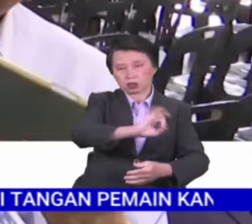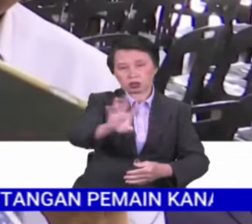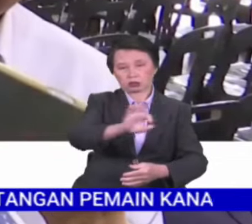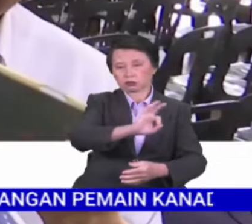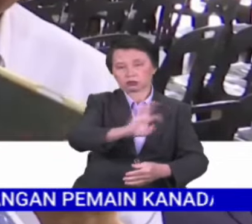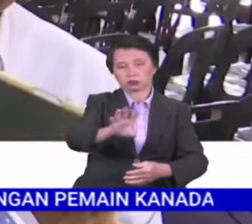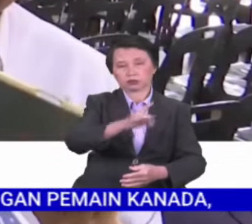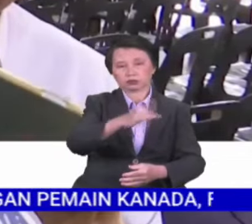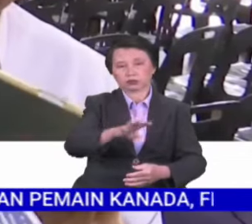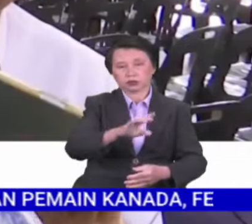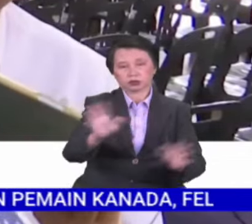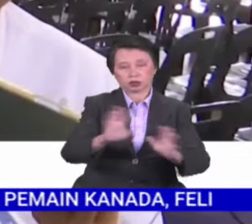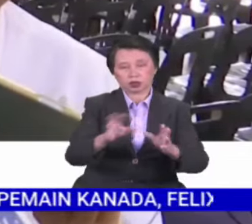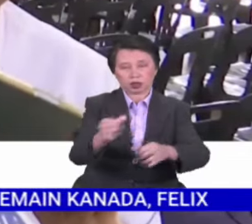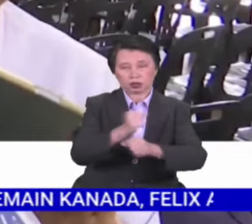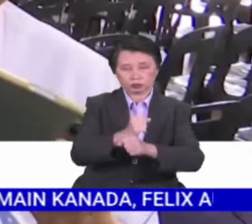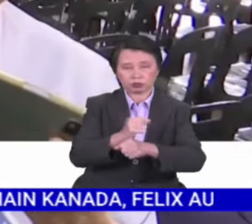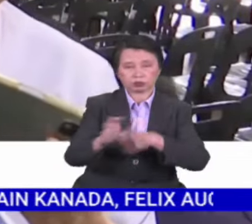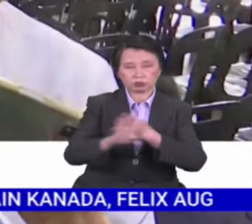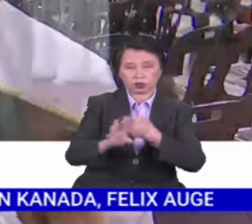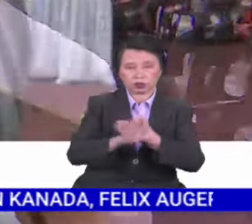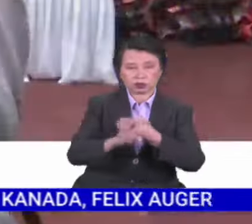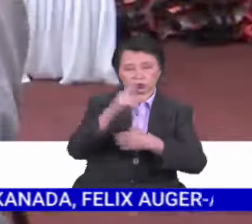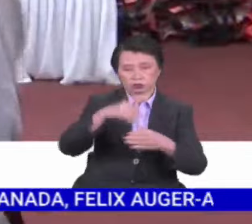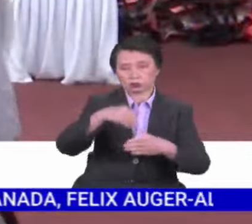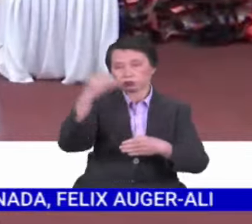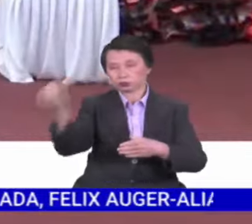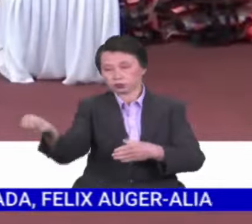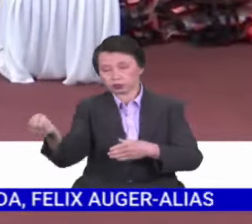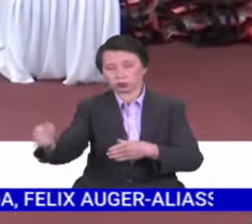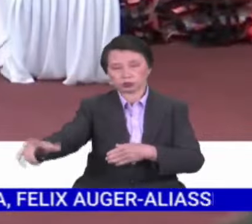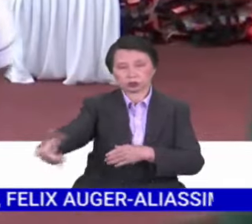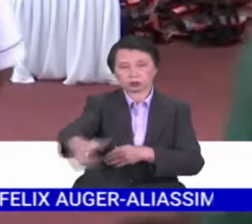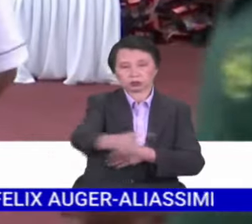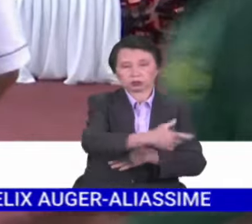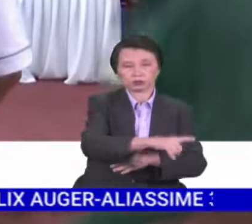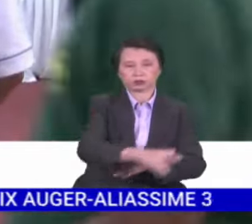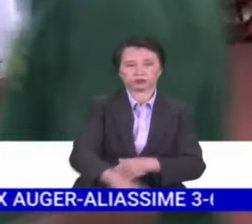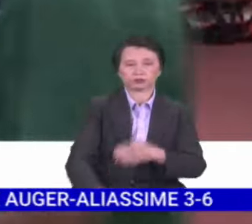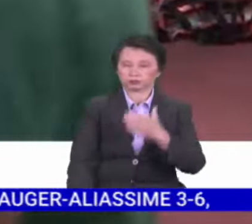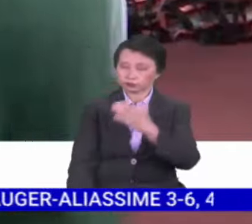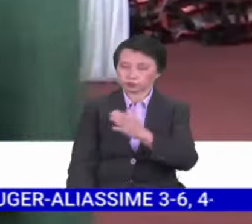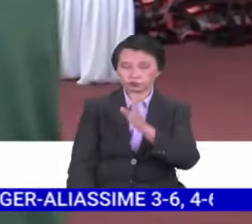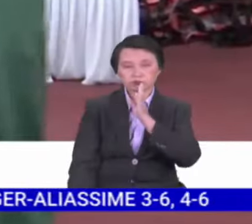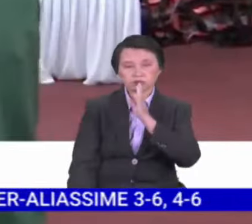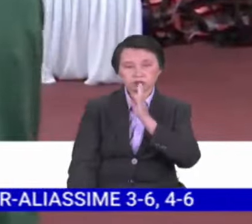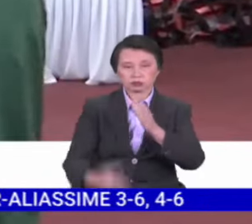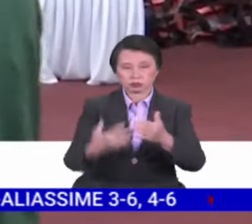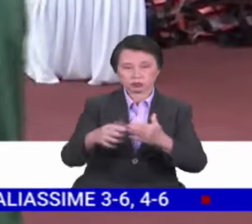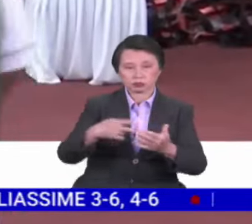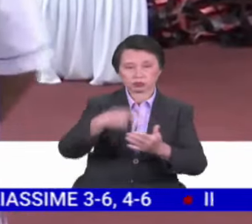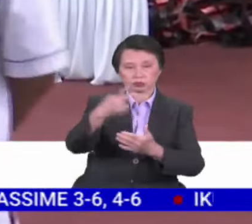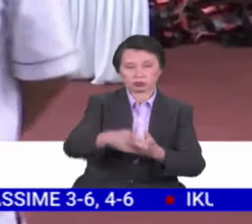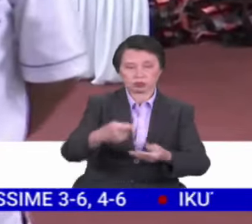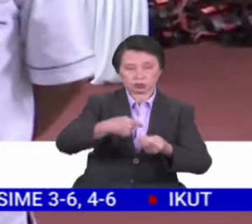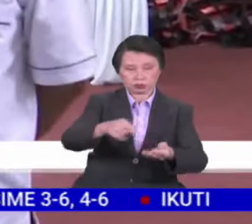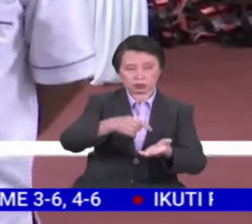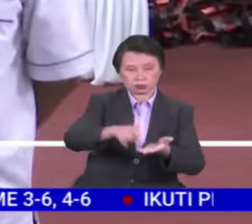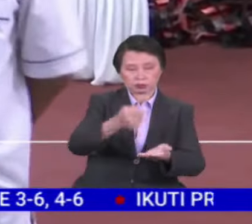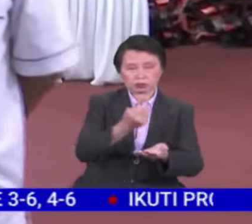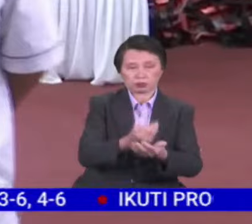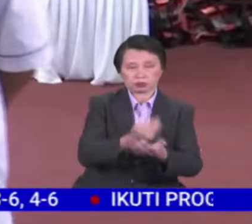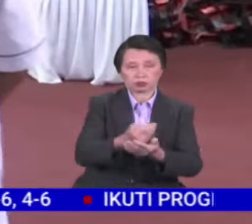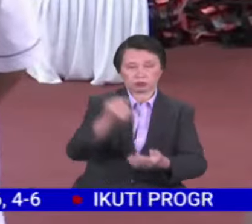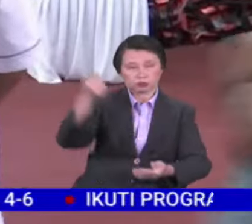sewaktu musim terkujur ini untuk keluar ke laut. Beliau berkata demikian selepas program penyampaian bayaran insentif